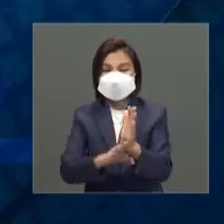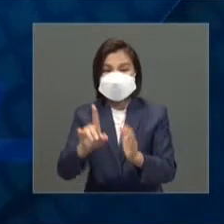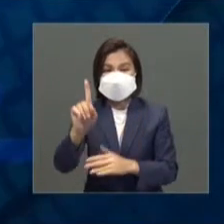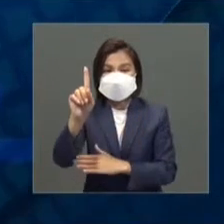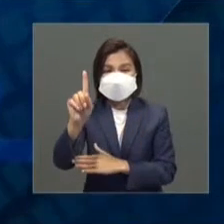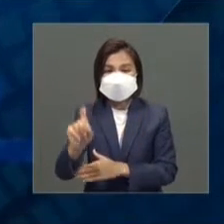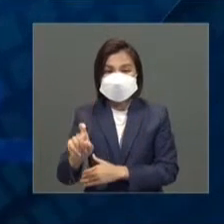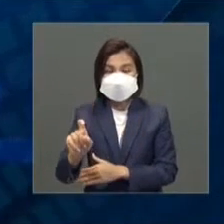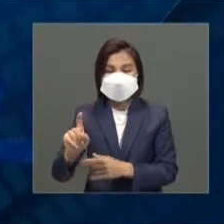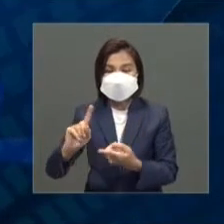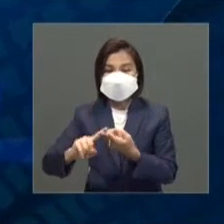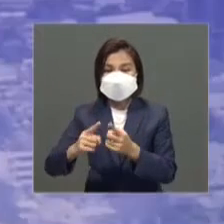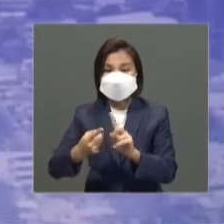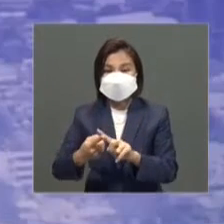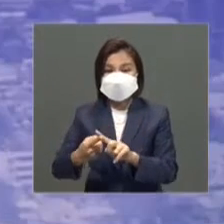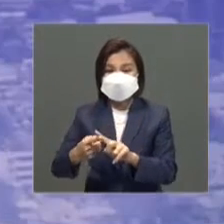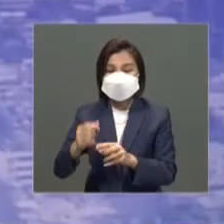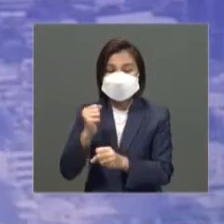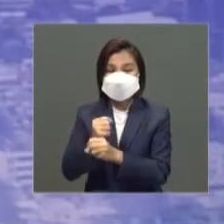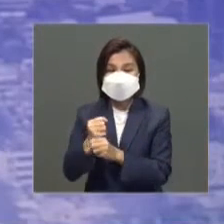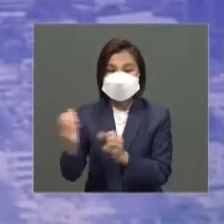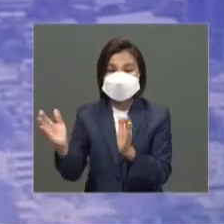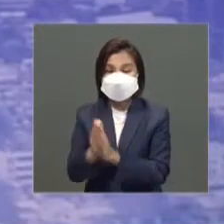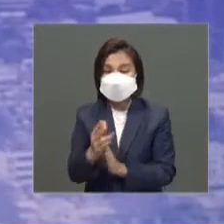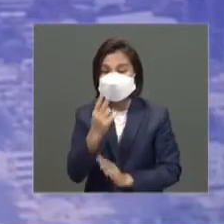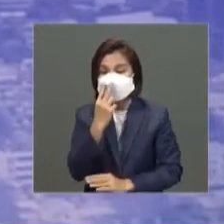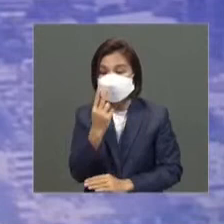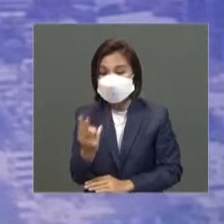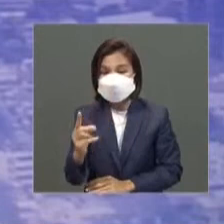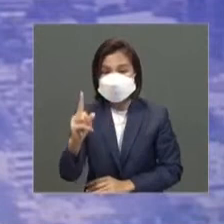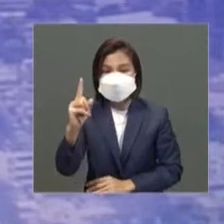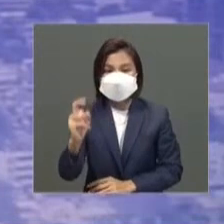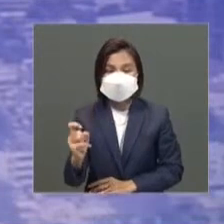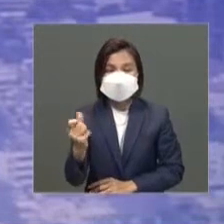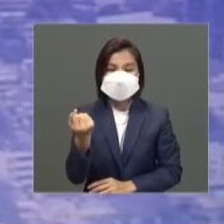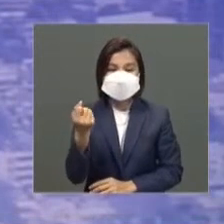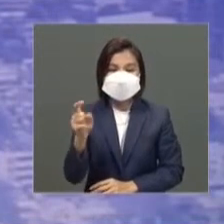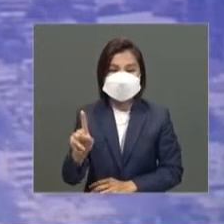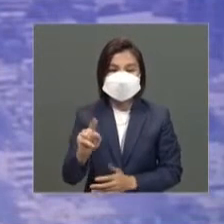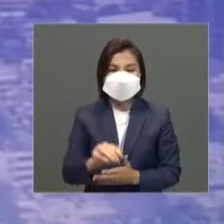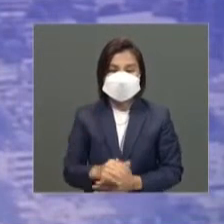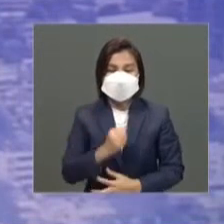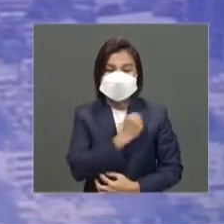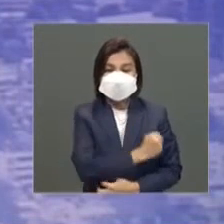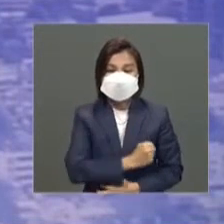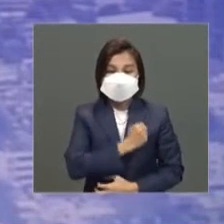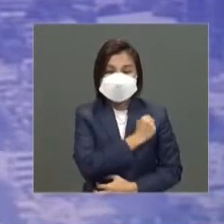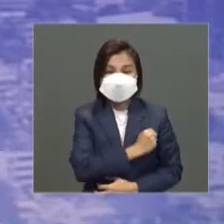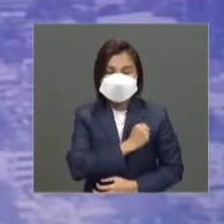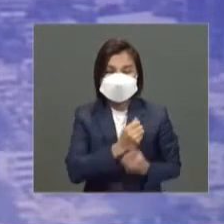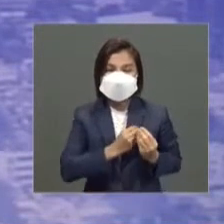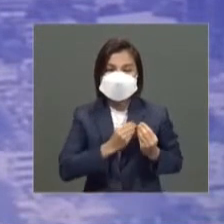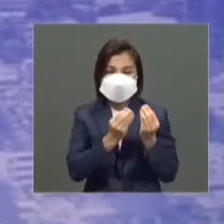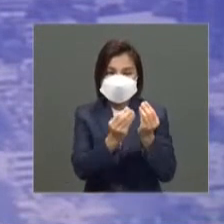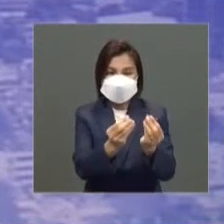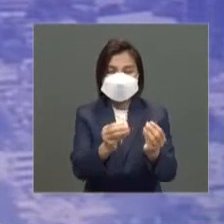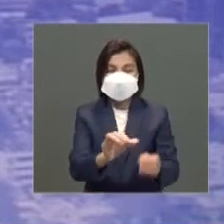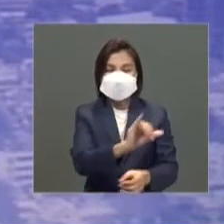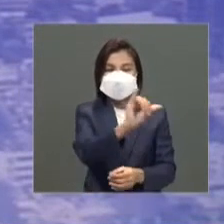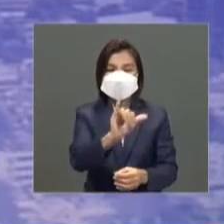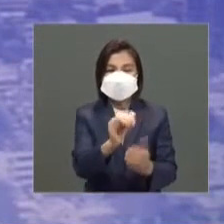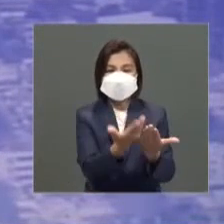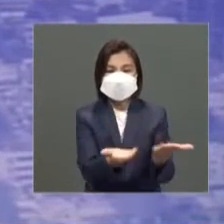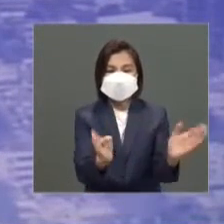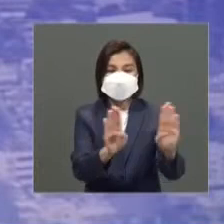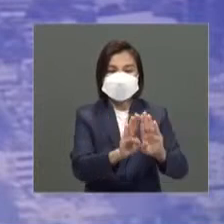ะครับโดยเพื่อนร่วมงานได้พบว่าเสียชีวิตในวันที่11นะครับก็ขอแสดงความเสียใจนะครับกับญาติกับครอบครัวและ